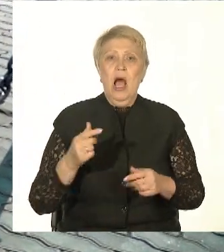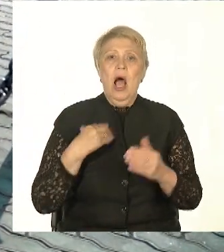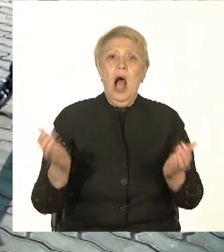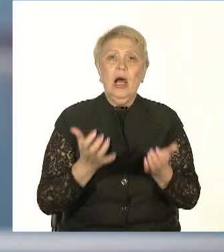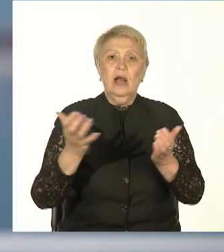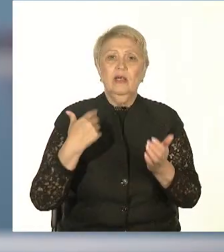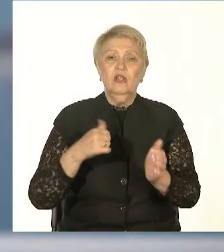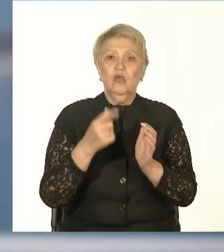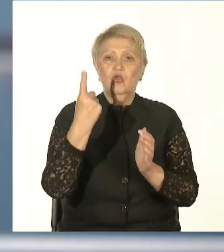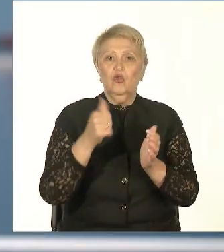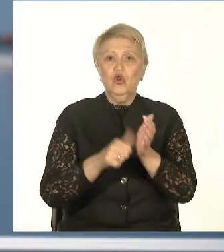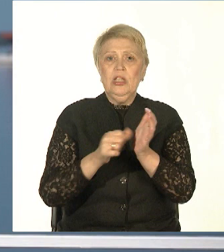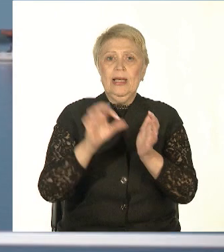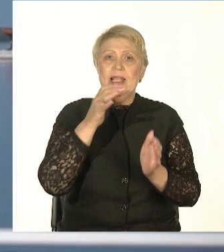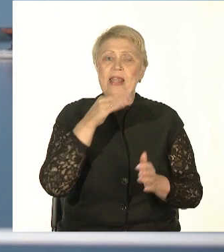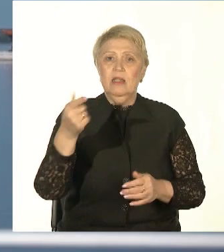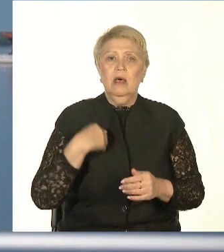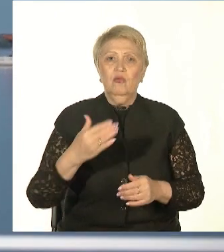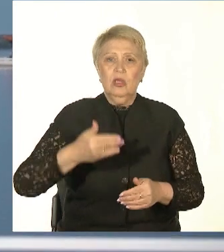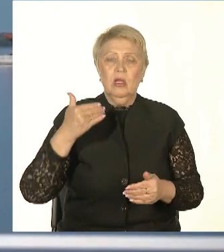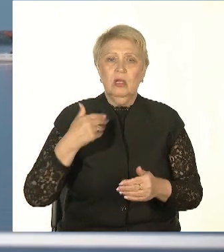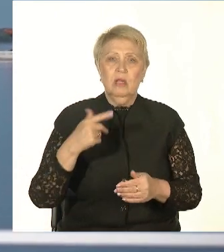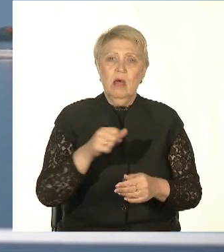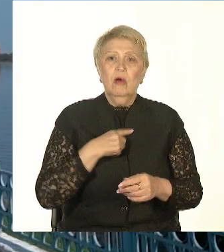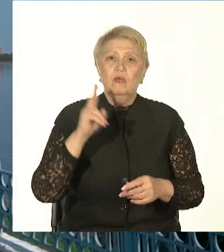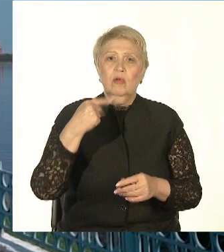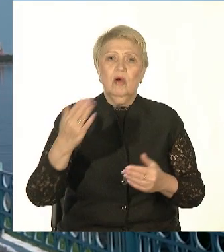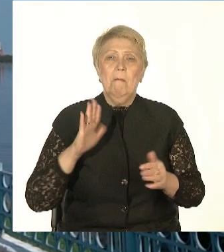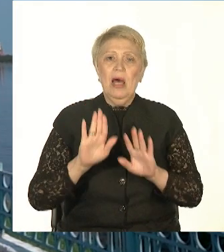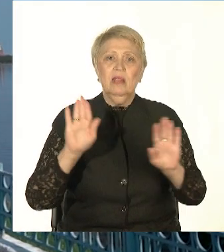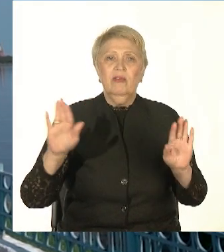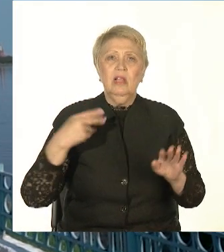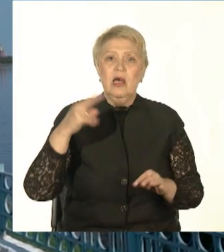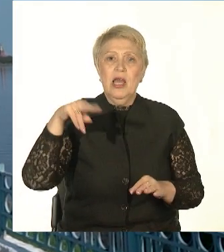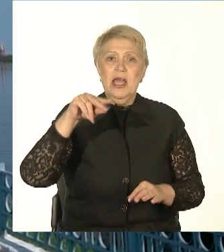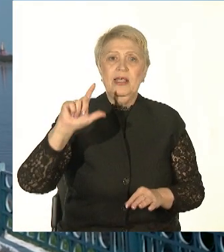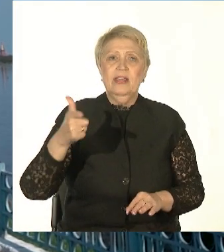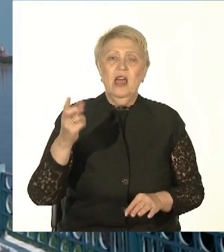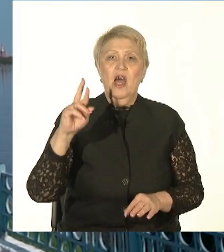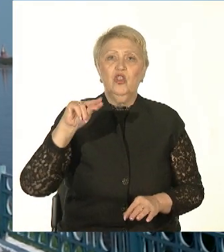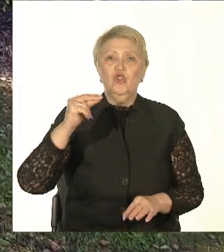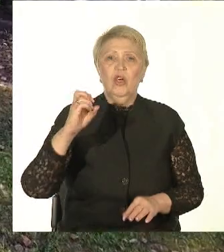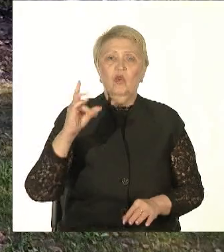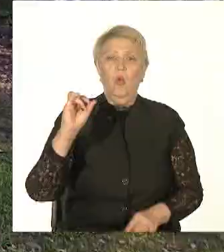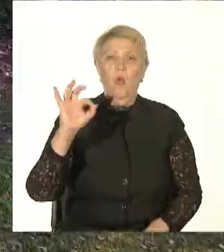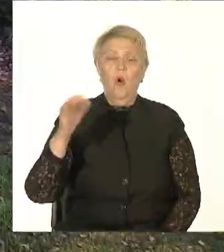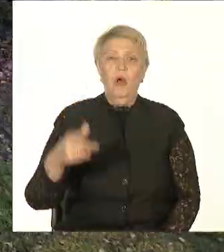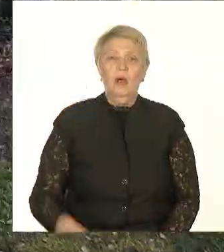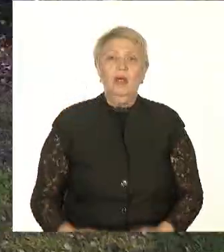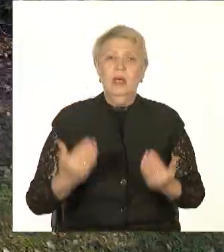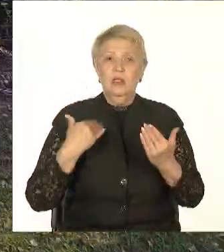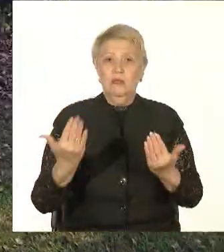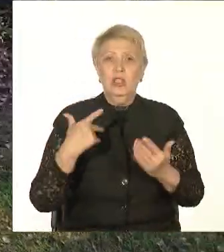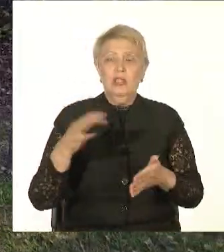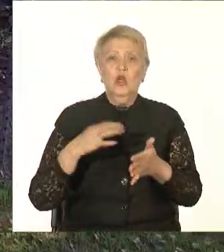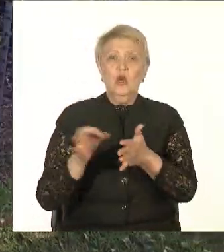лет назад. Ими командовал Яков Дьяченко, будущий основатель Хабаровска. Жизнь заставы строго регламентирована. Сегодня здесь